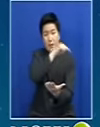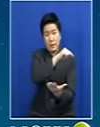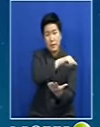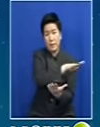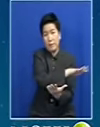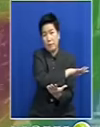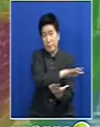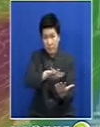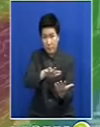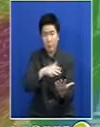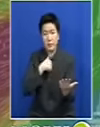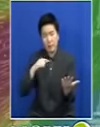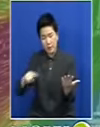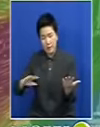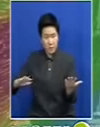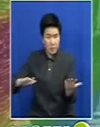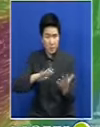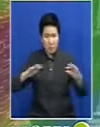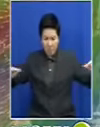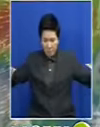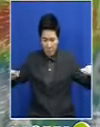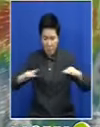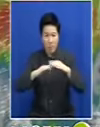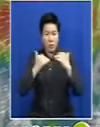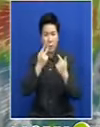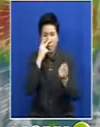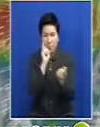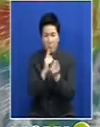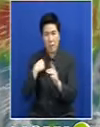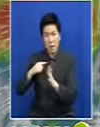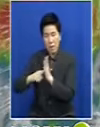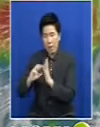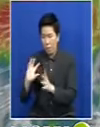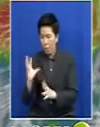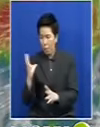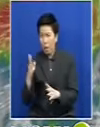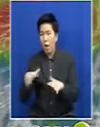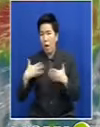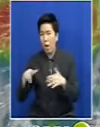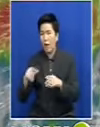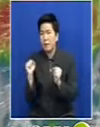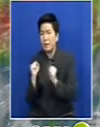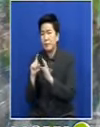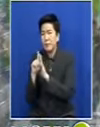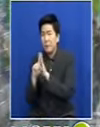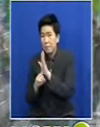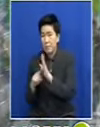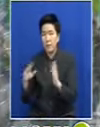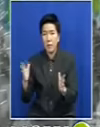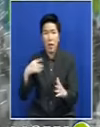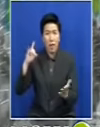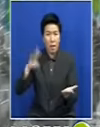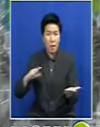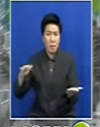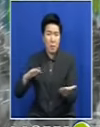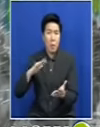มถึงทางด้านตะวันออกนะครับที่ตอนนี้เราพบสัญญาณการก่อตัวหย่อมความกดอากาศต่ำกำลังแรงนะครับที่จะพัฒนาก